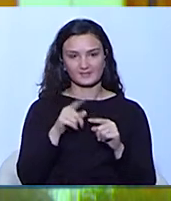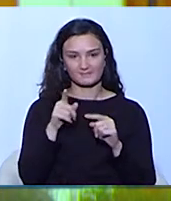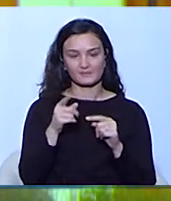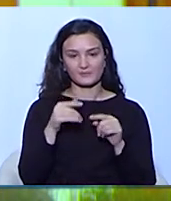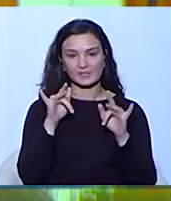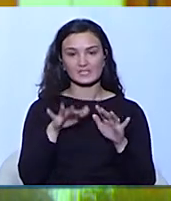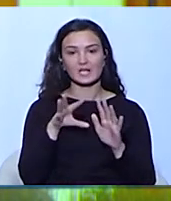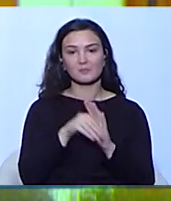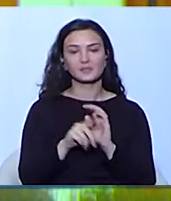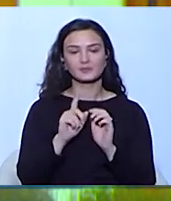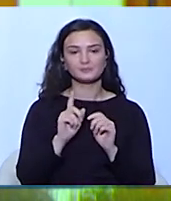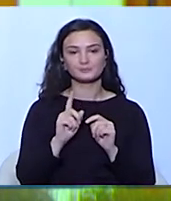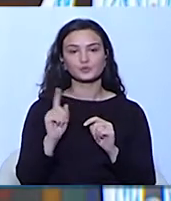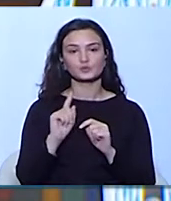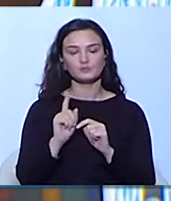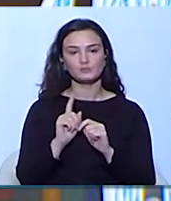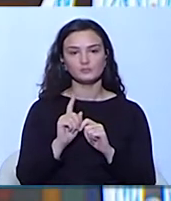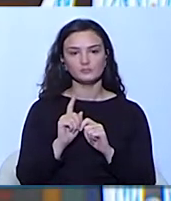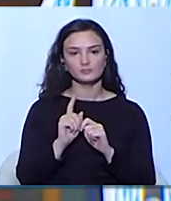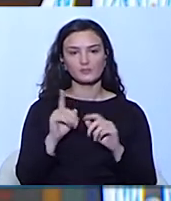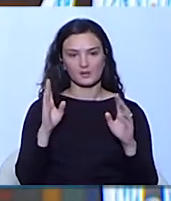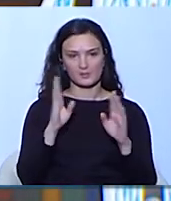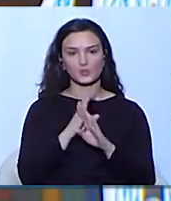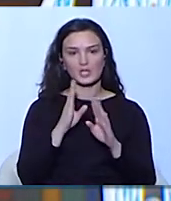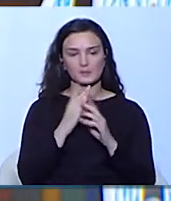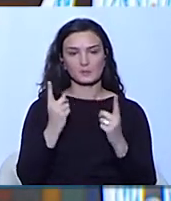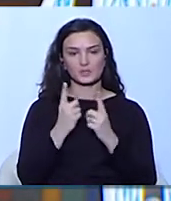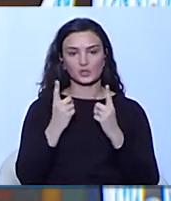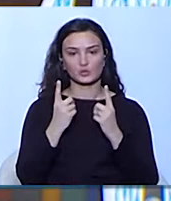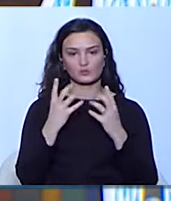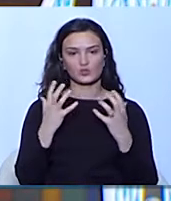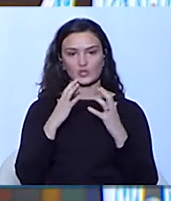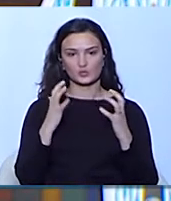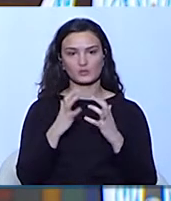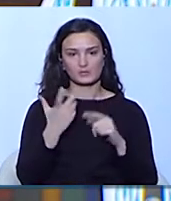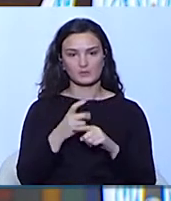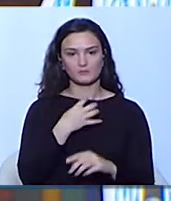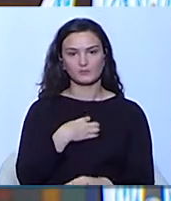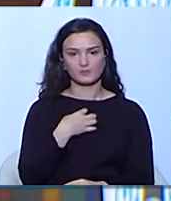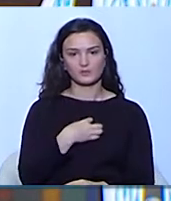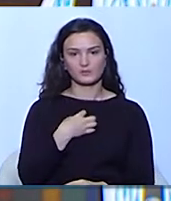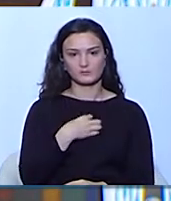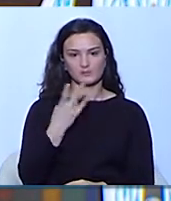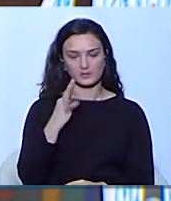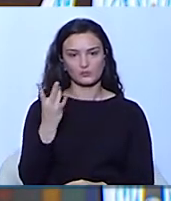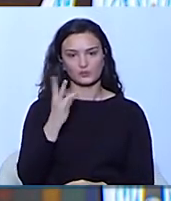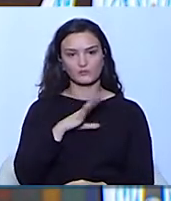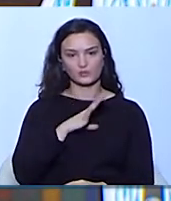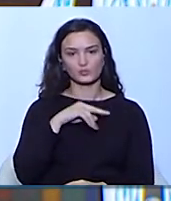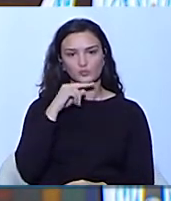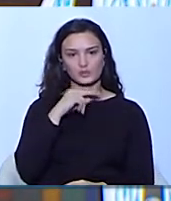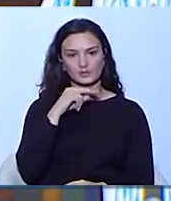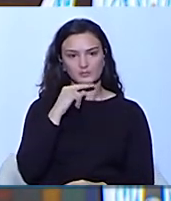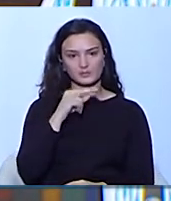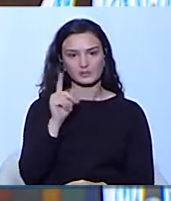საქმე იმაშია, რომ ბუნებრიობის შენარჩუნება მნიშვნელოვანია. ცხადია, მაგრამ უნდა ვიყოთ